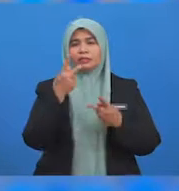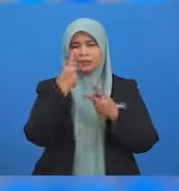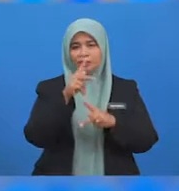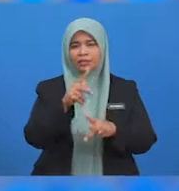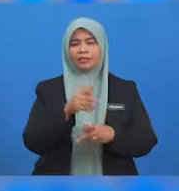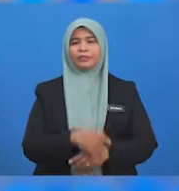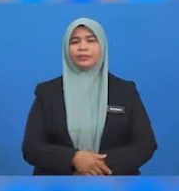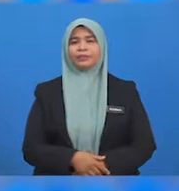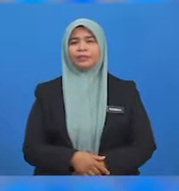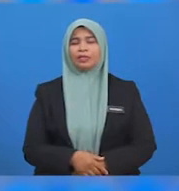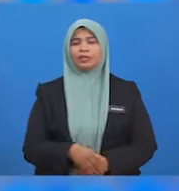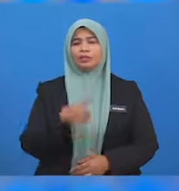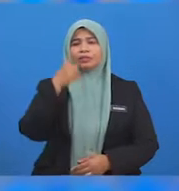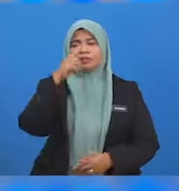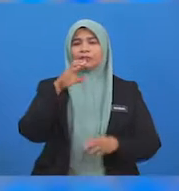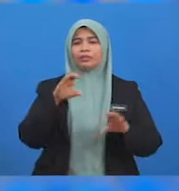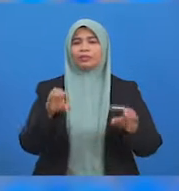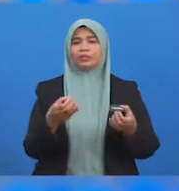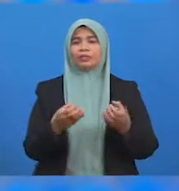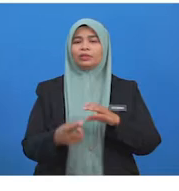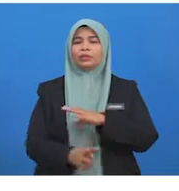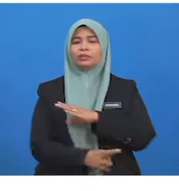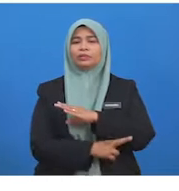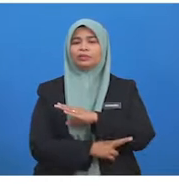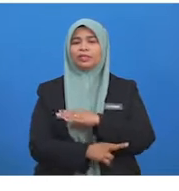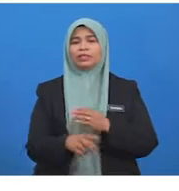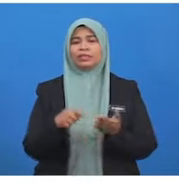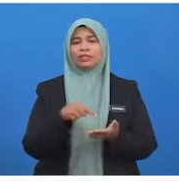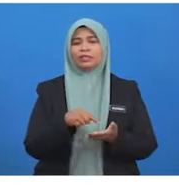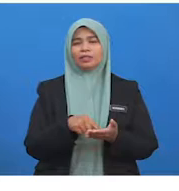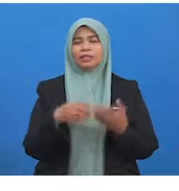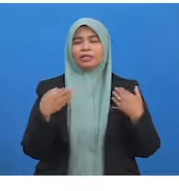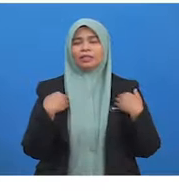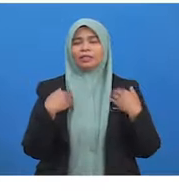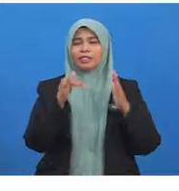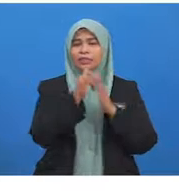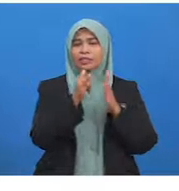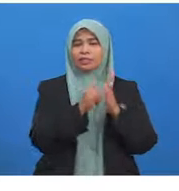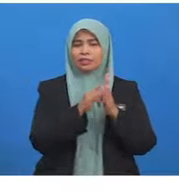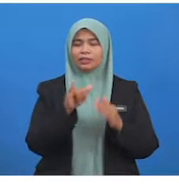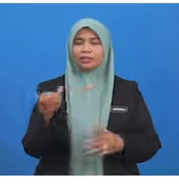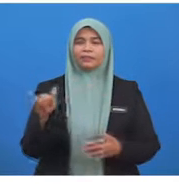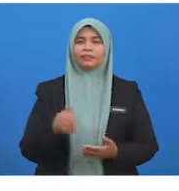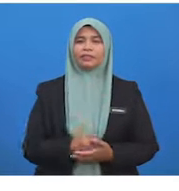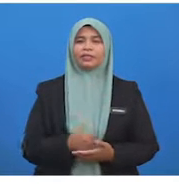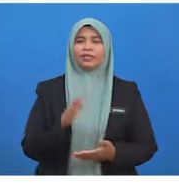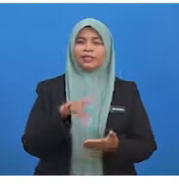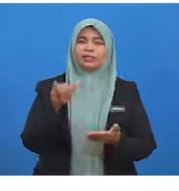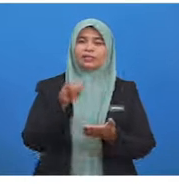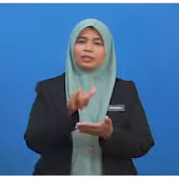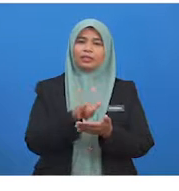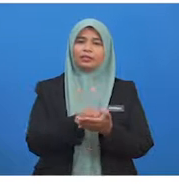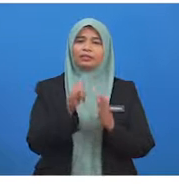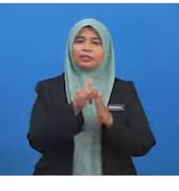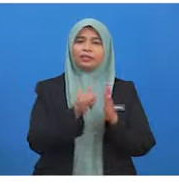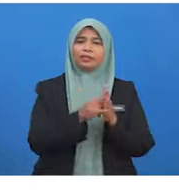ini ada syarat-syaratnya. Iaitu syarat pertama, hukuman takzir hendaklah